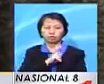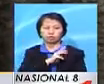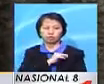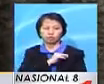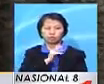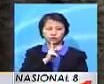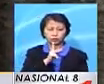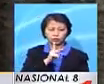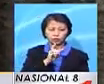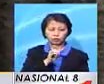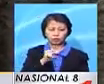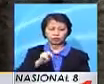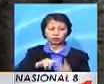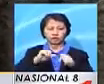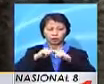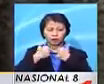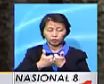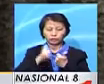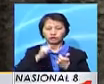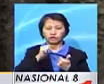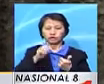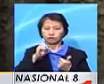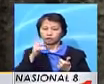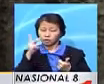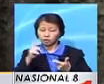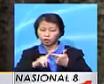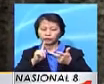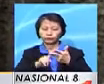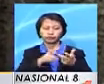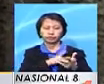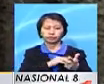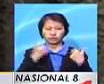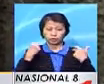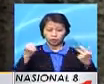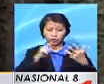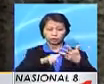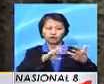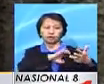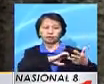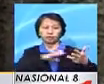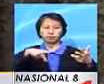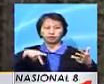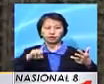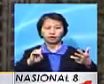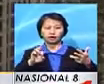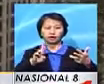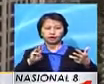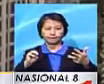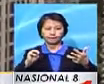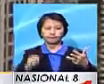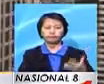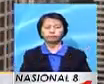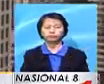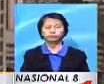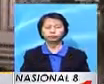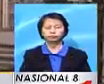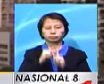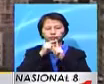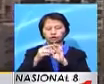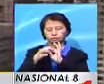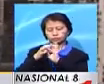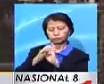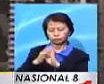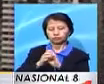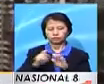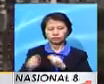Negeri, Agensi Anti Dadah Kebangsaan AADK, Kementerian Kesihatan dan juga Polis Diraja Malaysia. Satu kenyataan bersama mengenai kerjasama